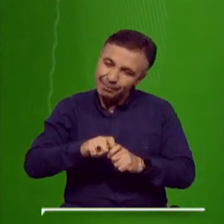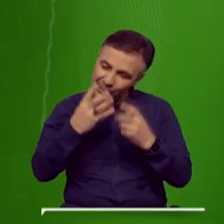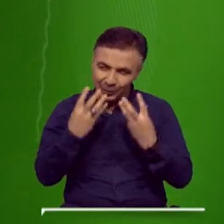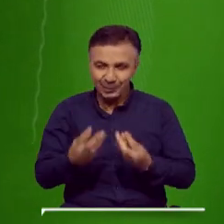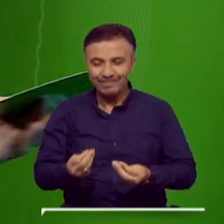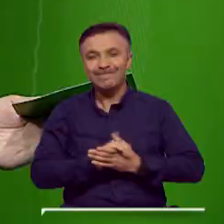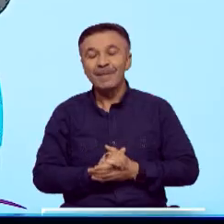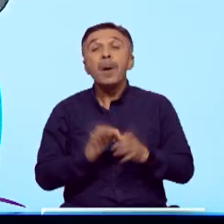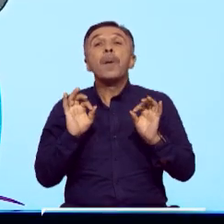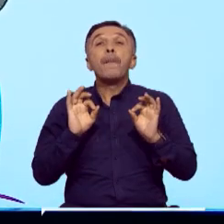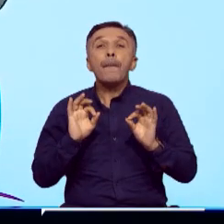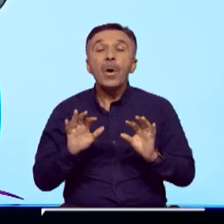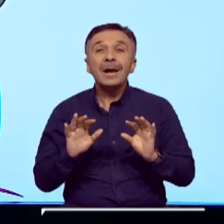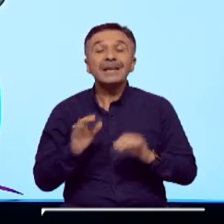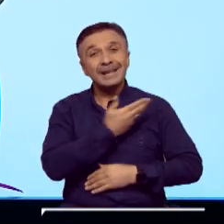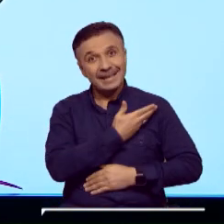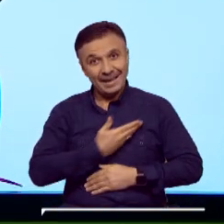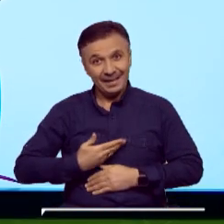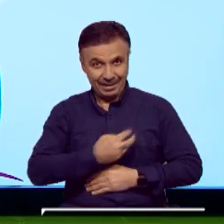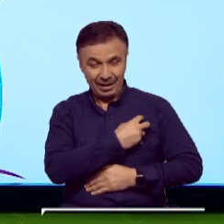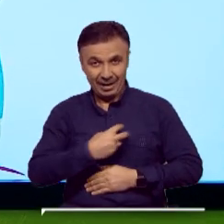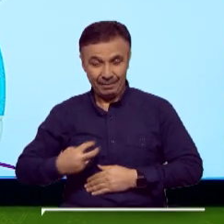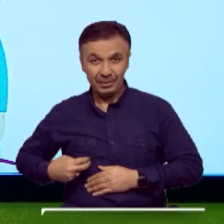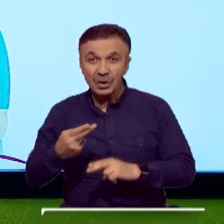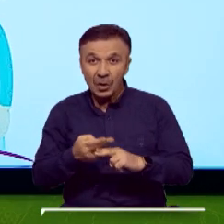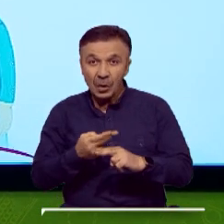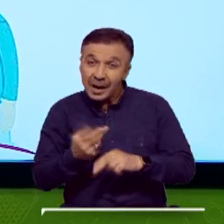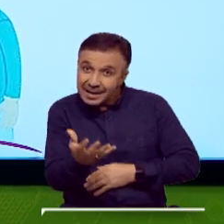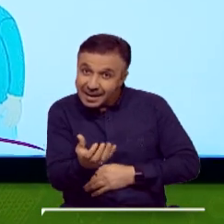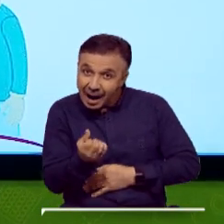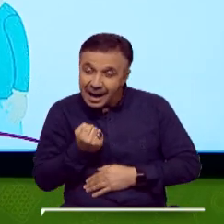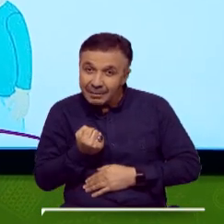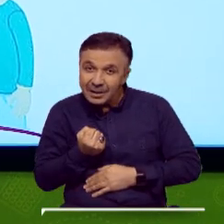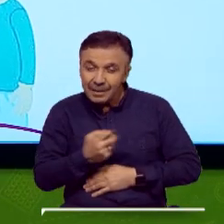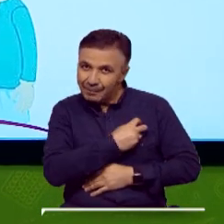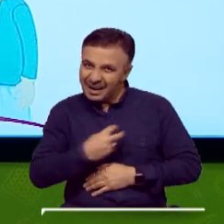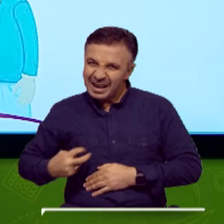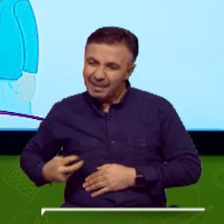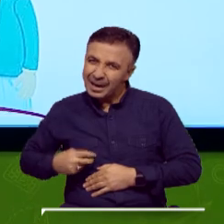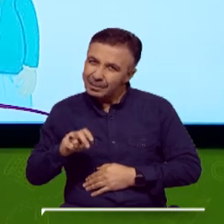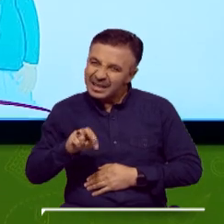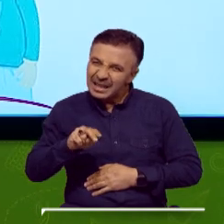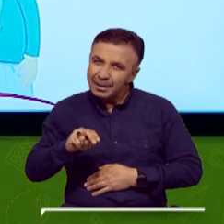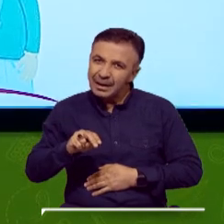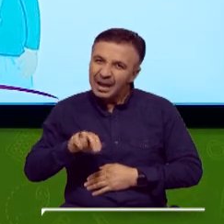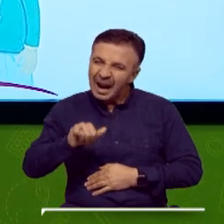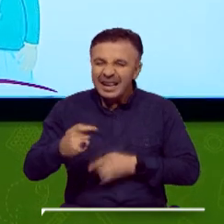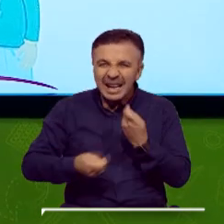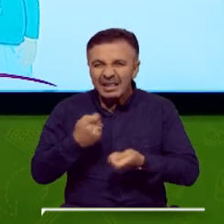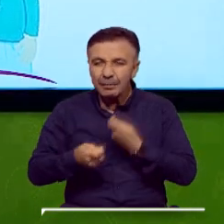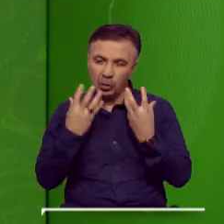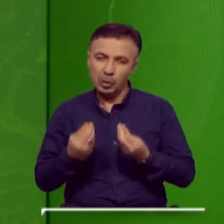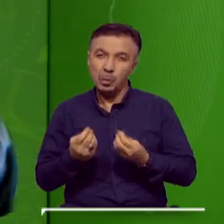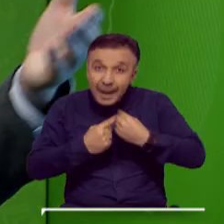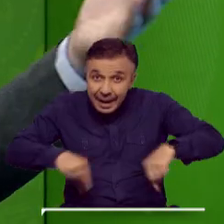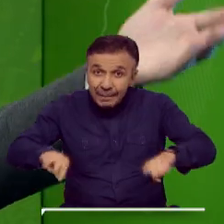getiririm. Böylece sevgili Peygamberimizi örnek almış, onun gibi davranmış olurum.